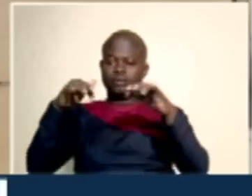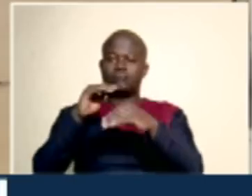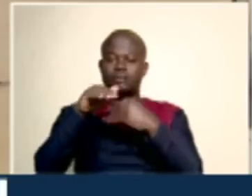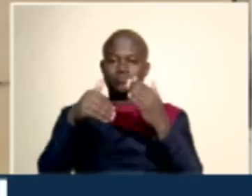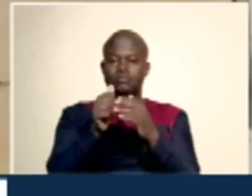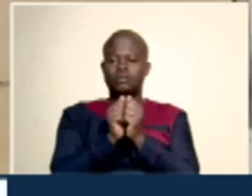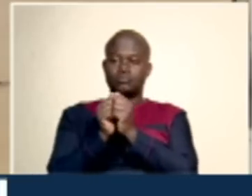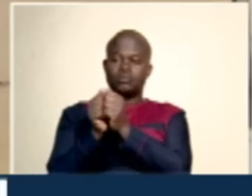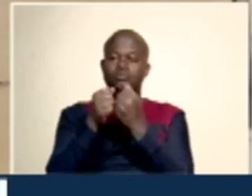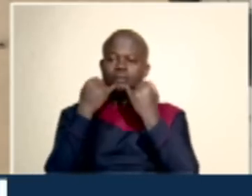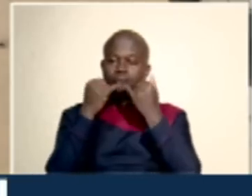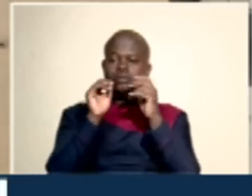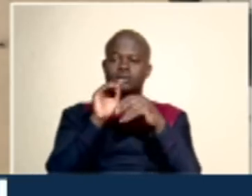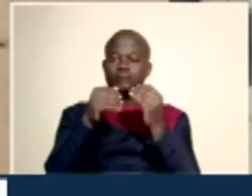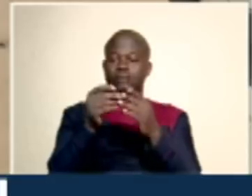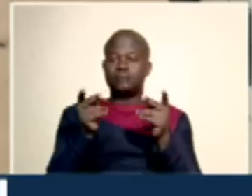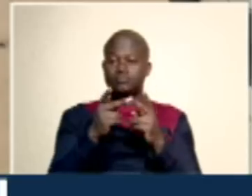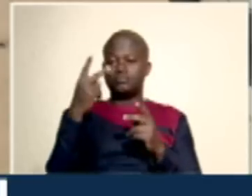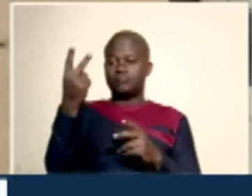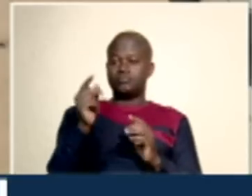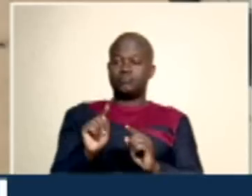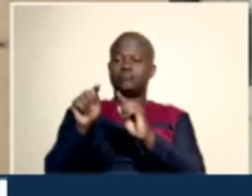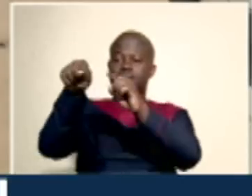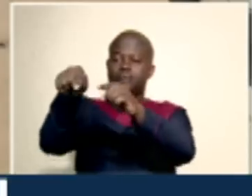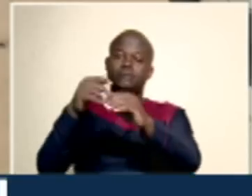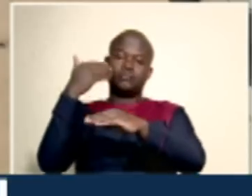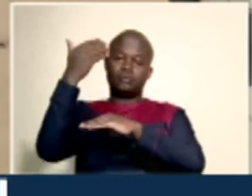mwese nakubwiye ko abantu habirateganyijwe ubwo bakajyayo